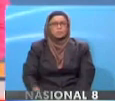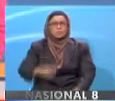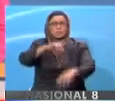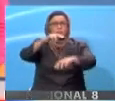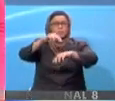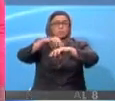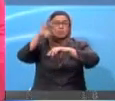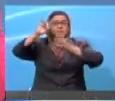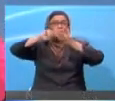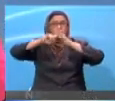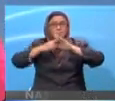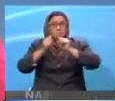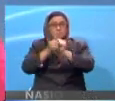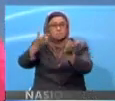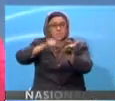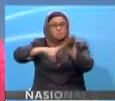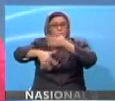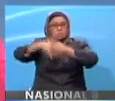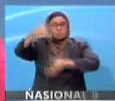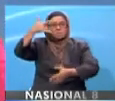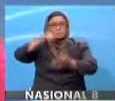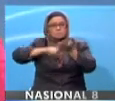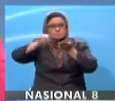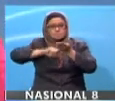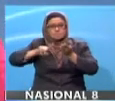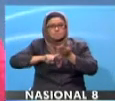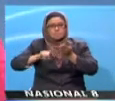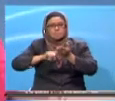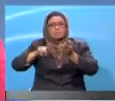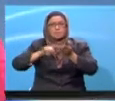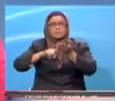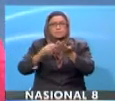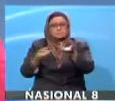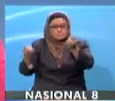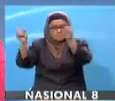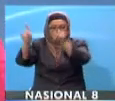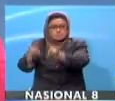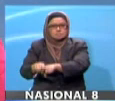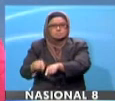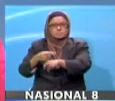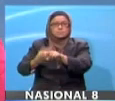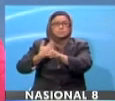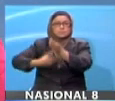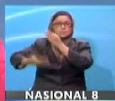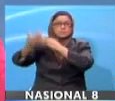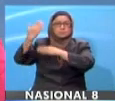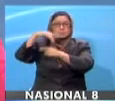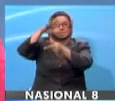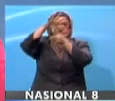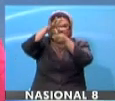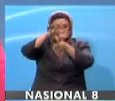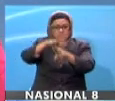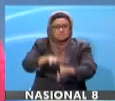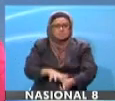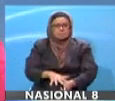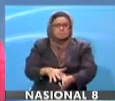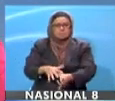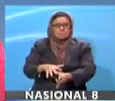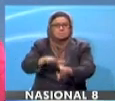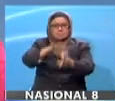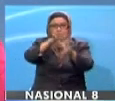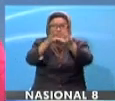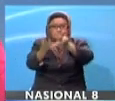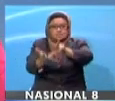Nasional 8, kami mulakan dengan laporan awal siasatan nahas helikopter di Semenyih 4 April lalu yang mendapati pesawat mengalami kerosakan